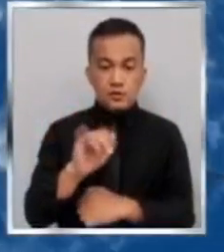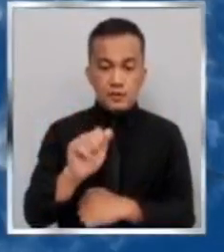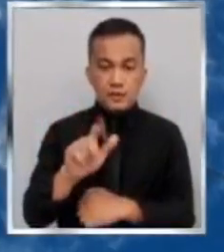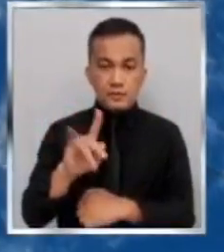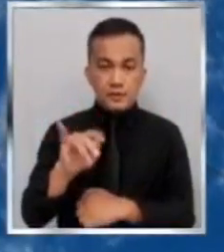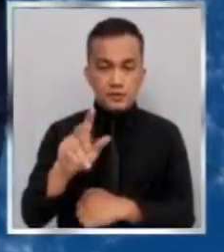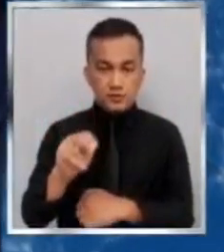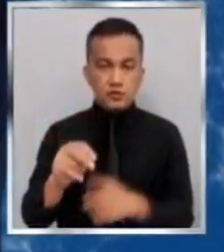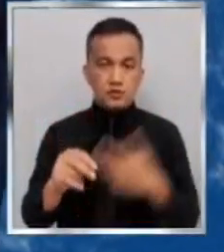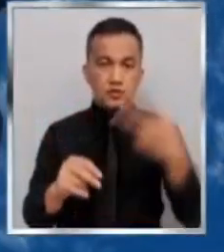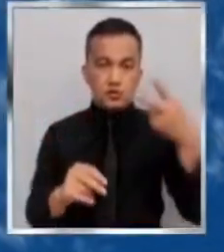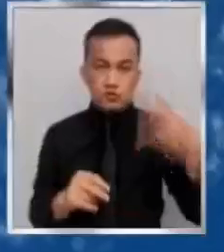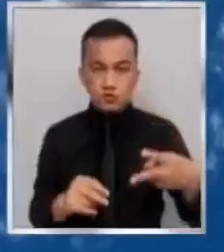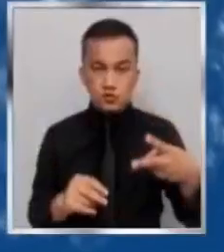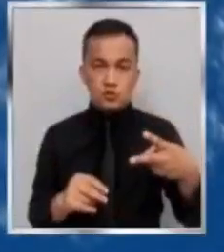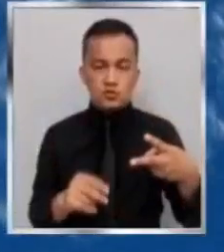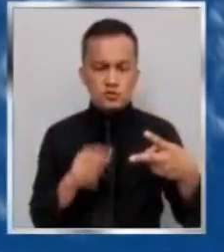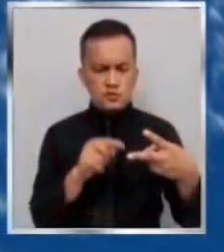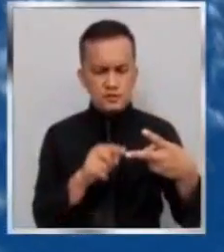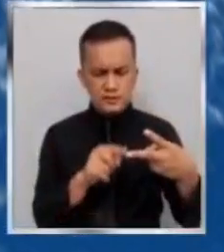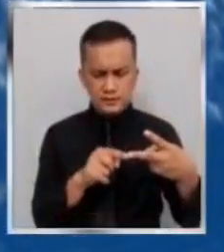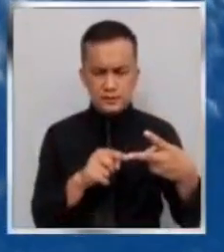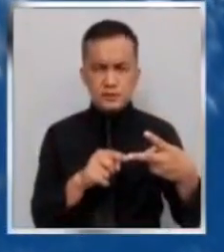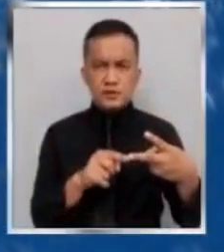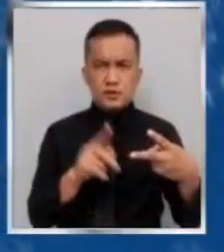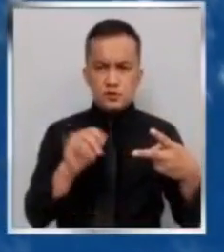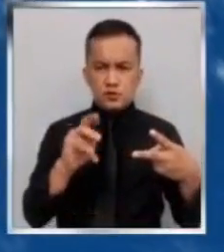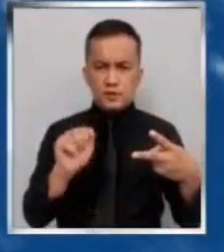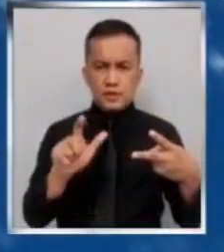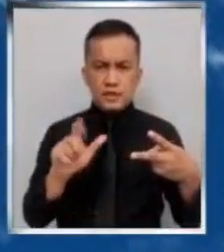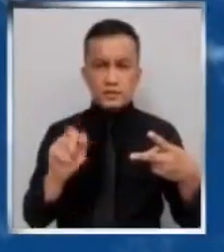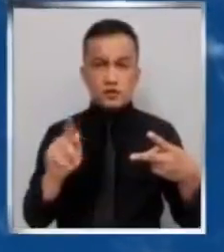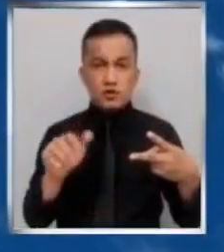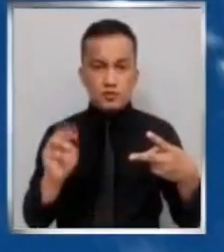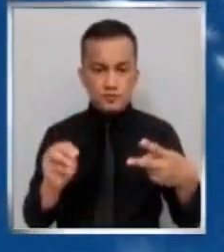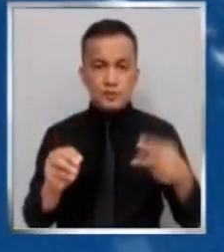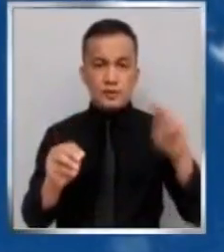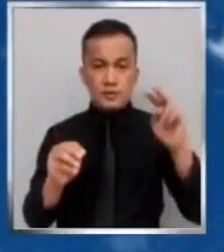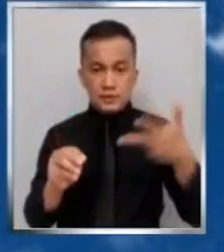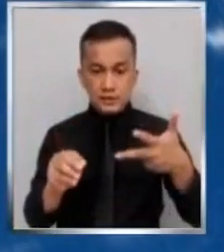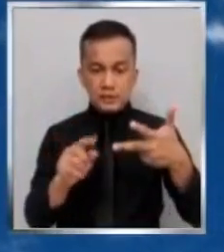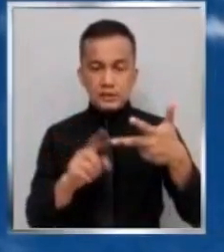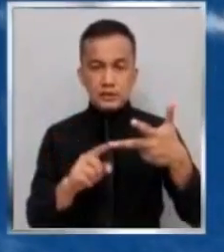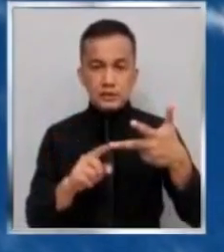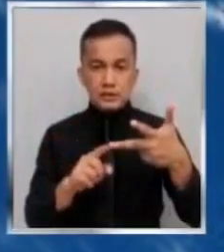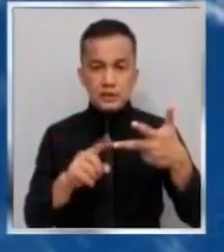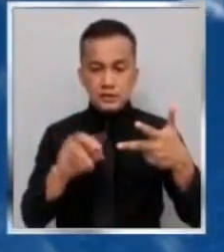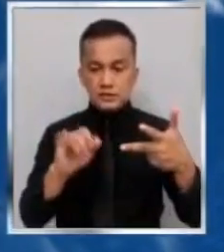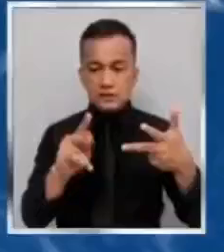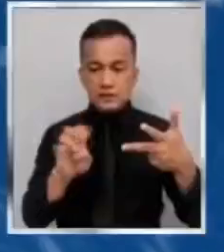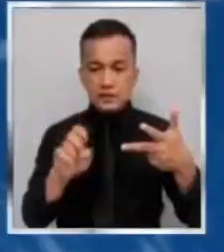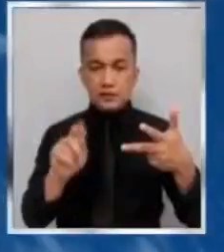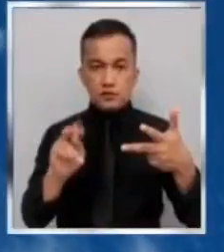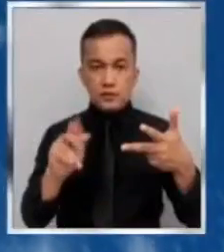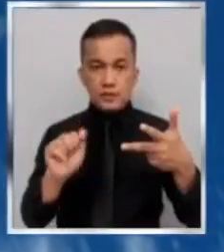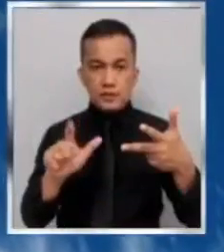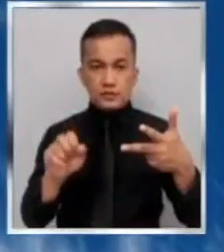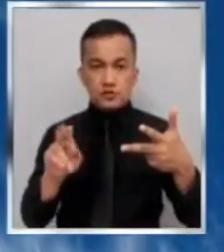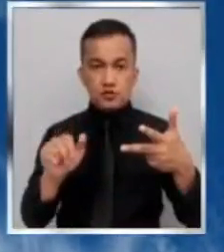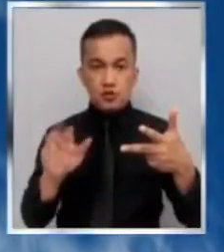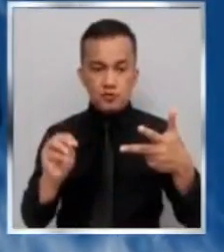2 ay tropical storm. Number 3 ay severe tropical storm. At pag number